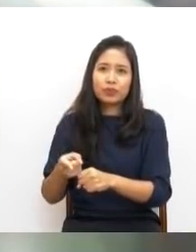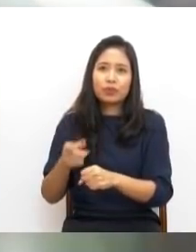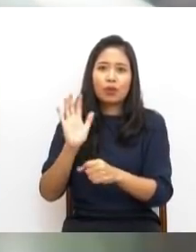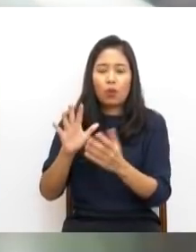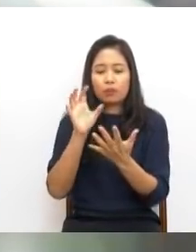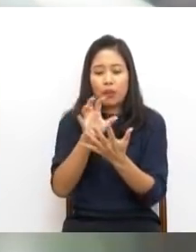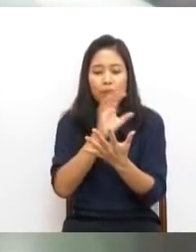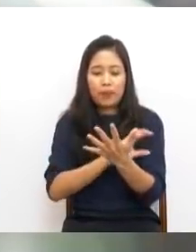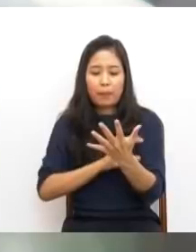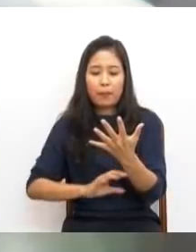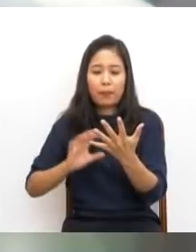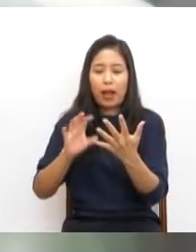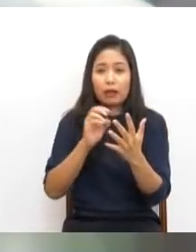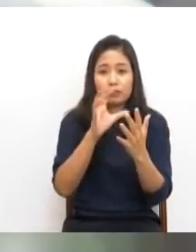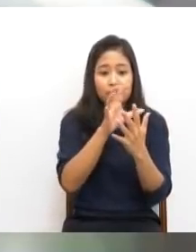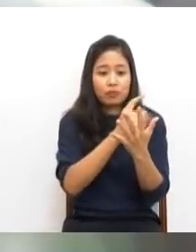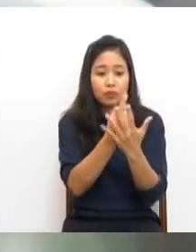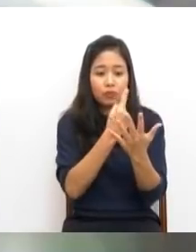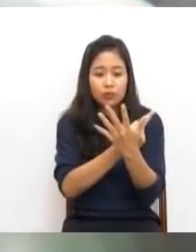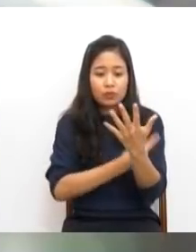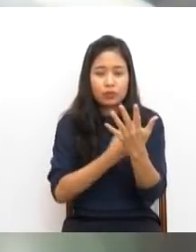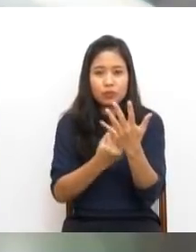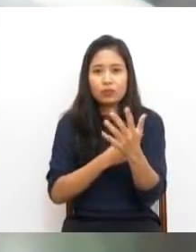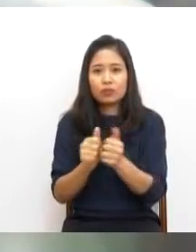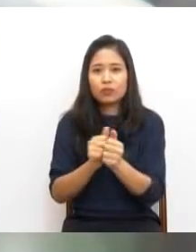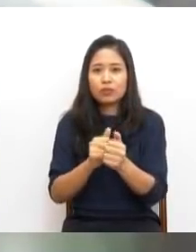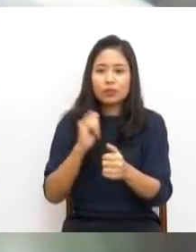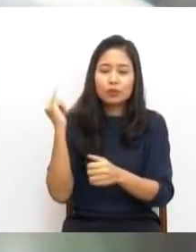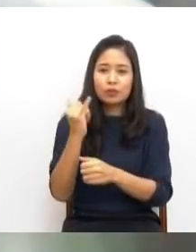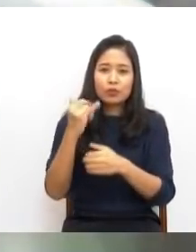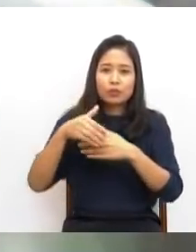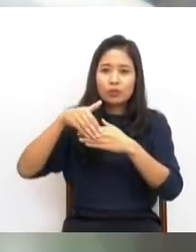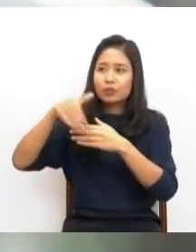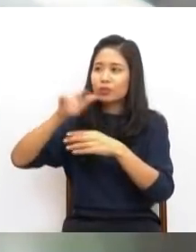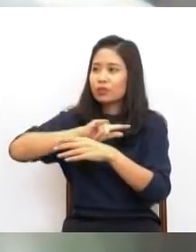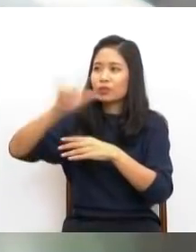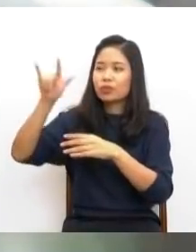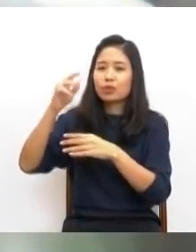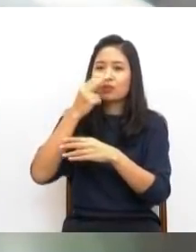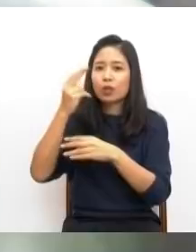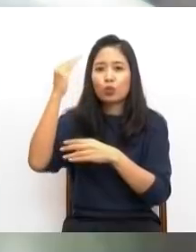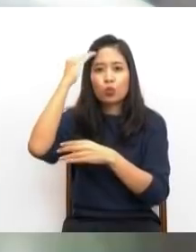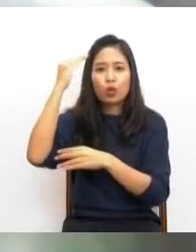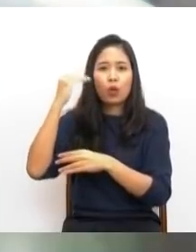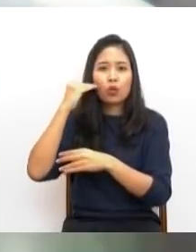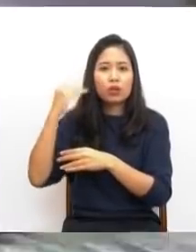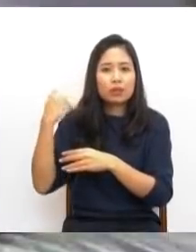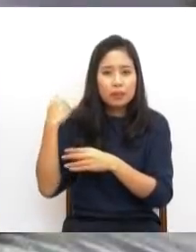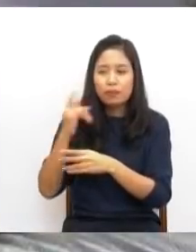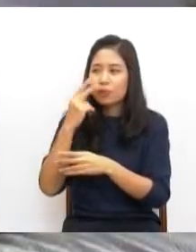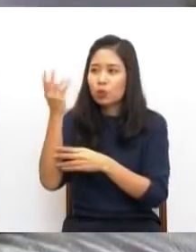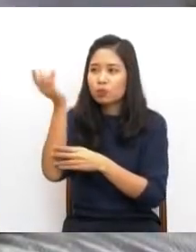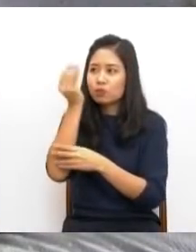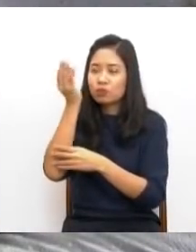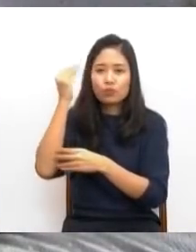คนในทุกๆปีเนี่ยเราก็จะเดินทางไปต่างประเทศไปดูงานที่ประเทศเกาหลีใต้ไปดูงานที่ประเทศไต้หวันตอนแรกจริงแล้วปีนี้เร